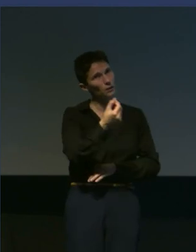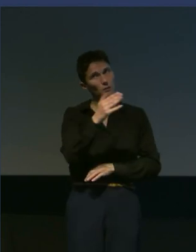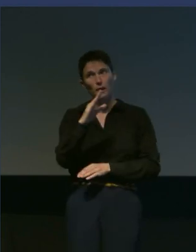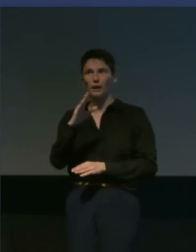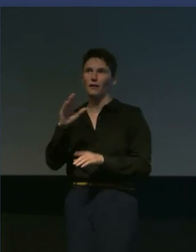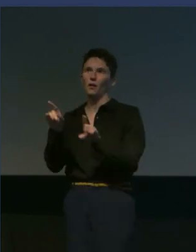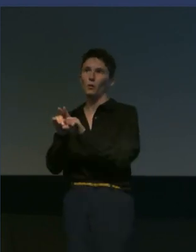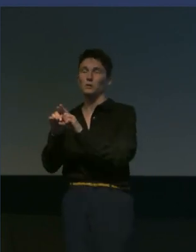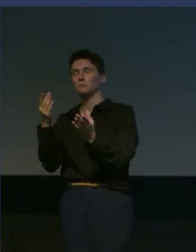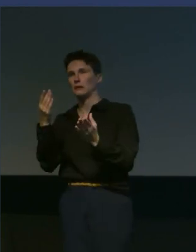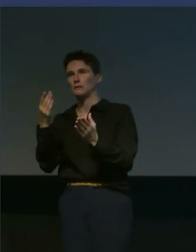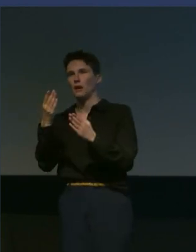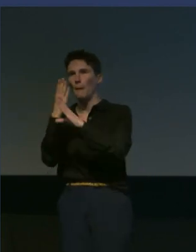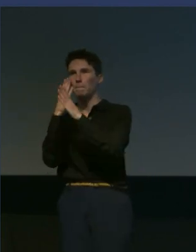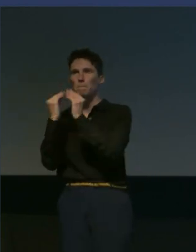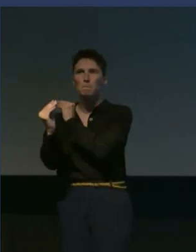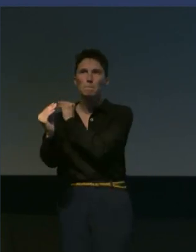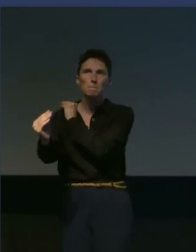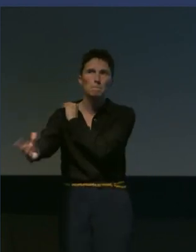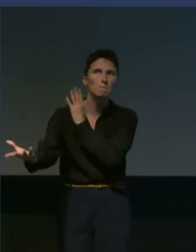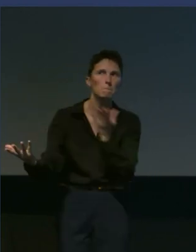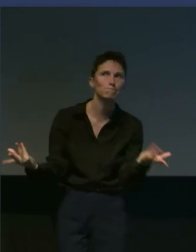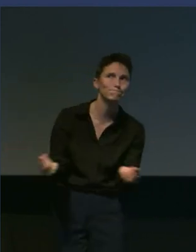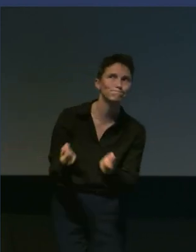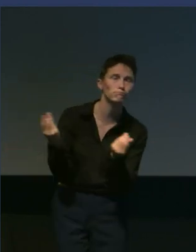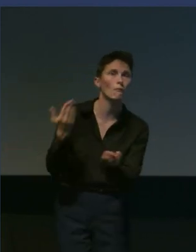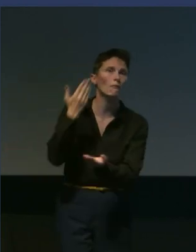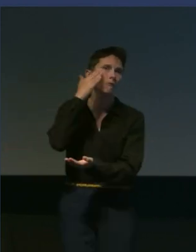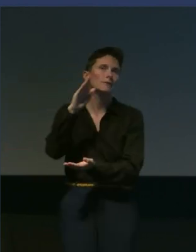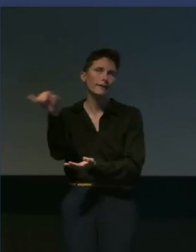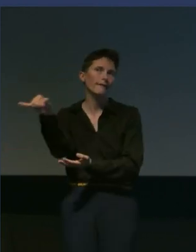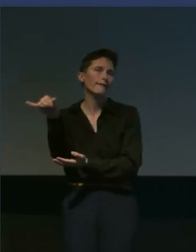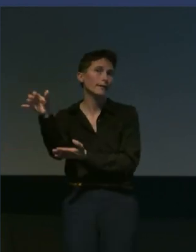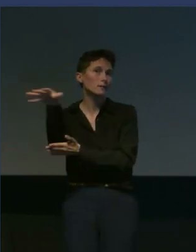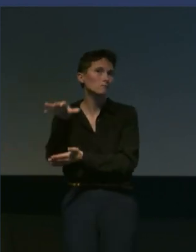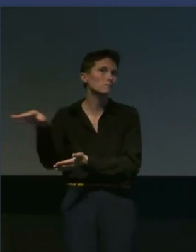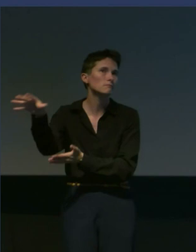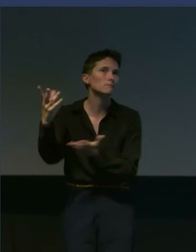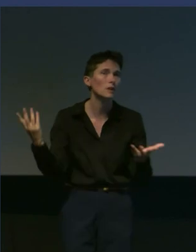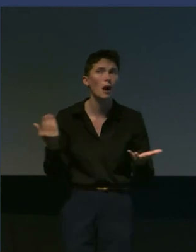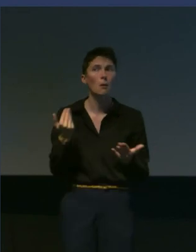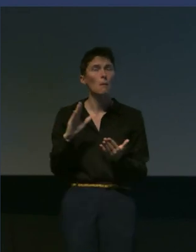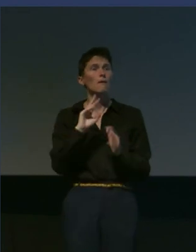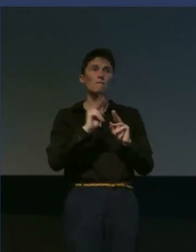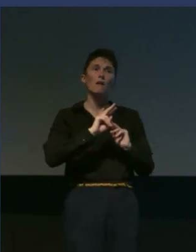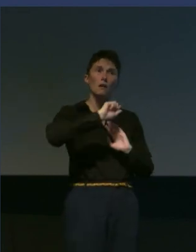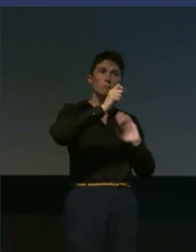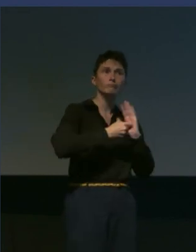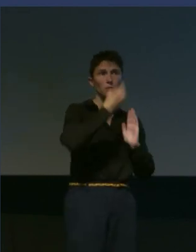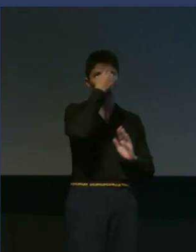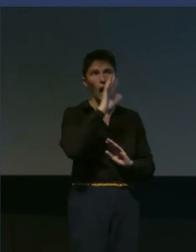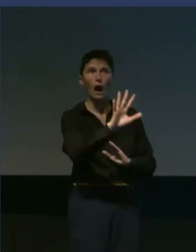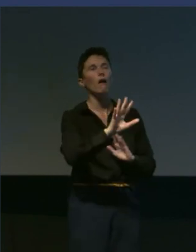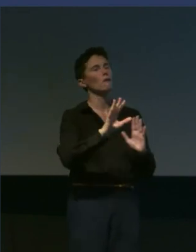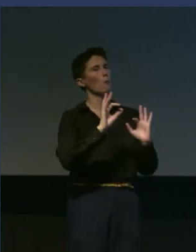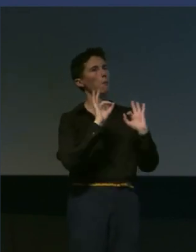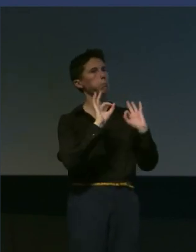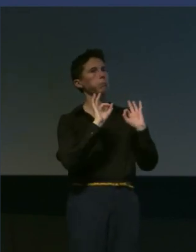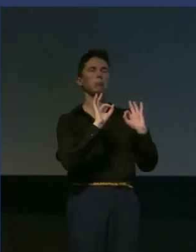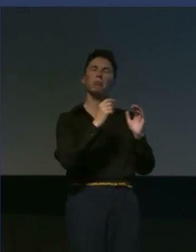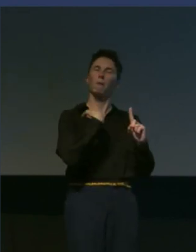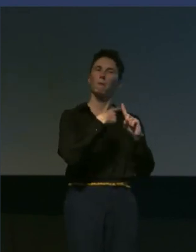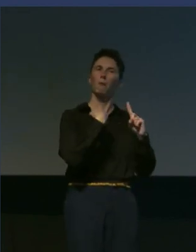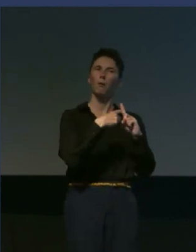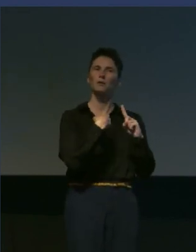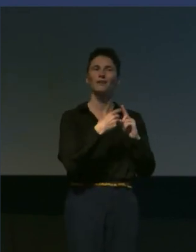de quel bord il y a eu silence. Mais en tout cas, on a eu d'excellents retours. À chaque fois, en fait, c'est en ça que je dis que c'est un peu décevant